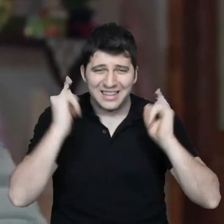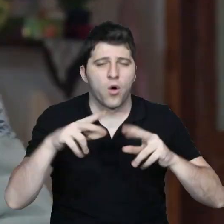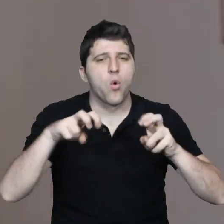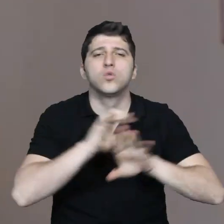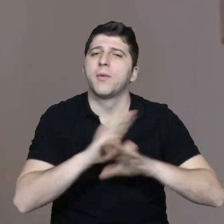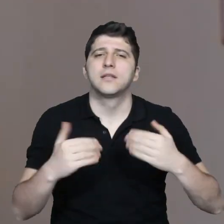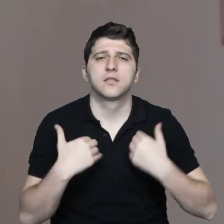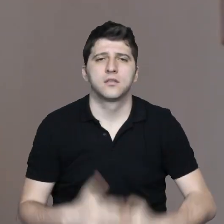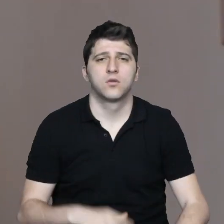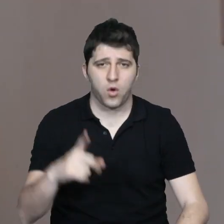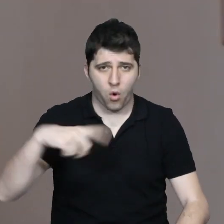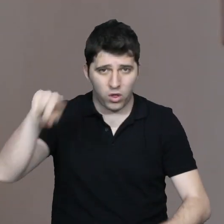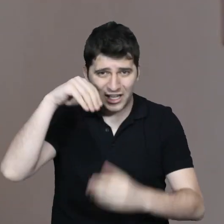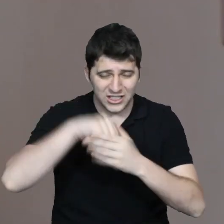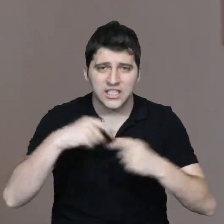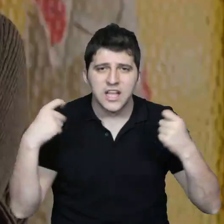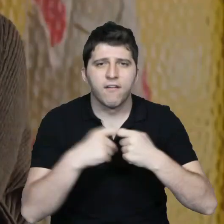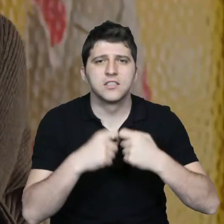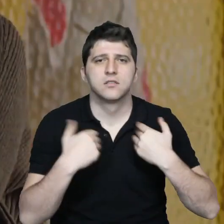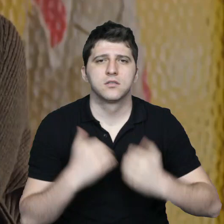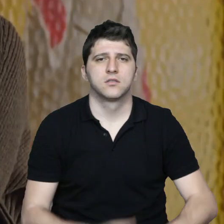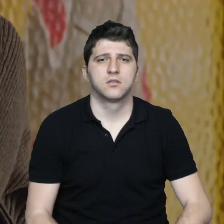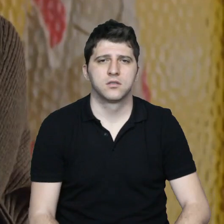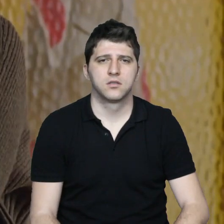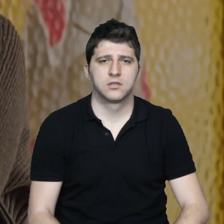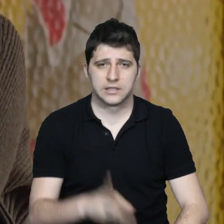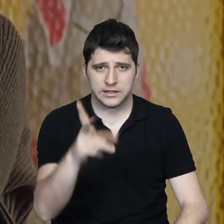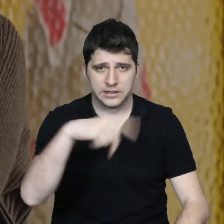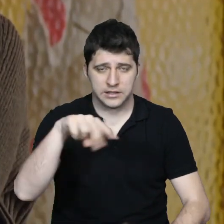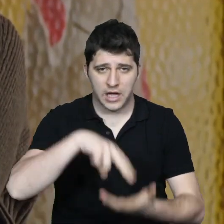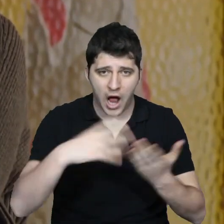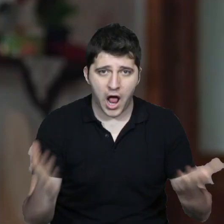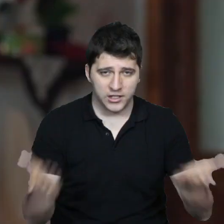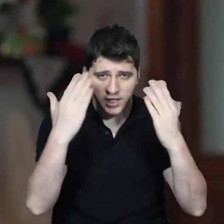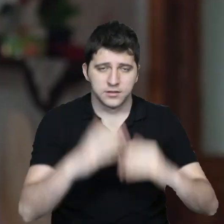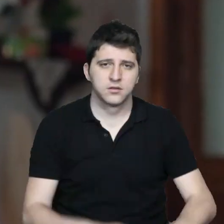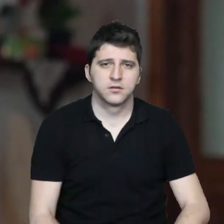oturmadık. Onlar için de savaştık. Siz de kalkacaksınız.